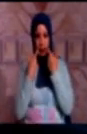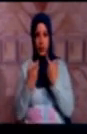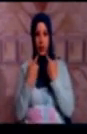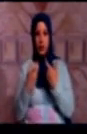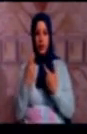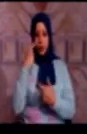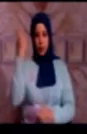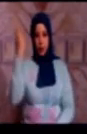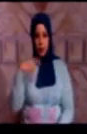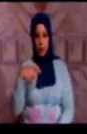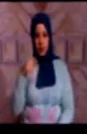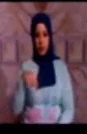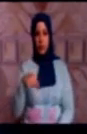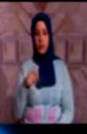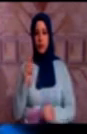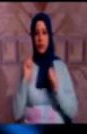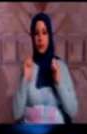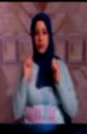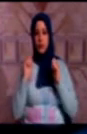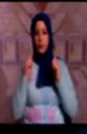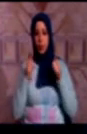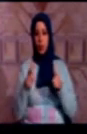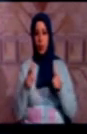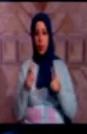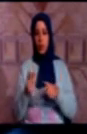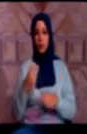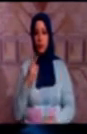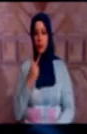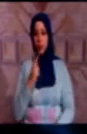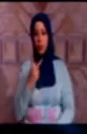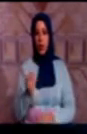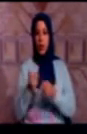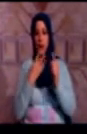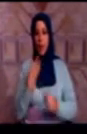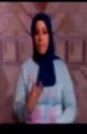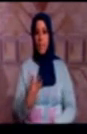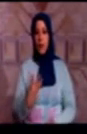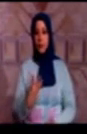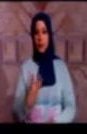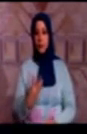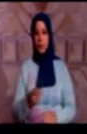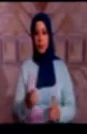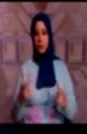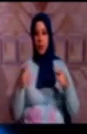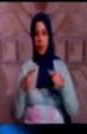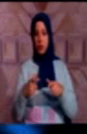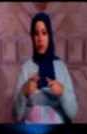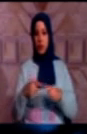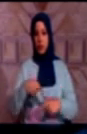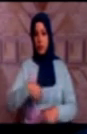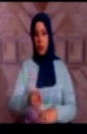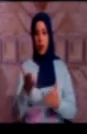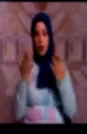فتره الظهيره تحديدا من 12 الظهر لحد الساعه 4:00 العصر الوقت ده اللي دايما بتسجل فيه اعلى درجه حراره على مدار اليوم